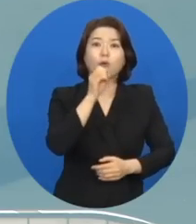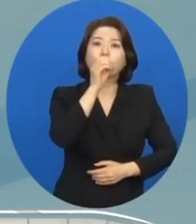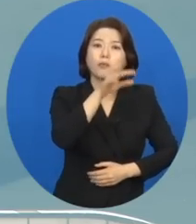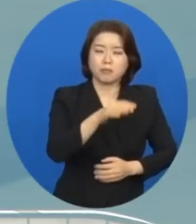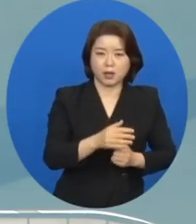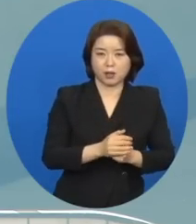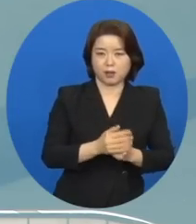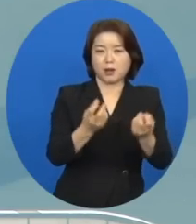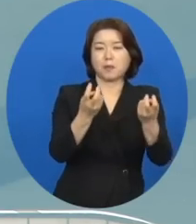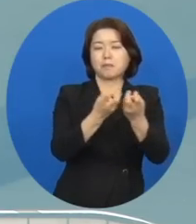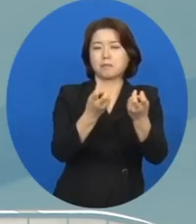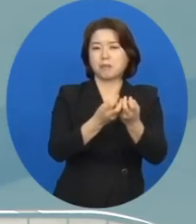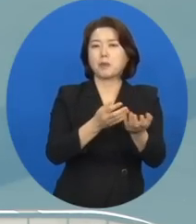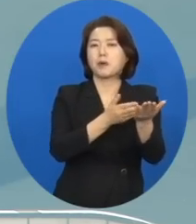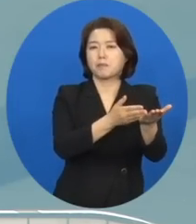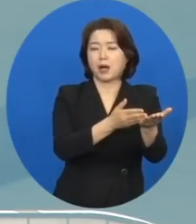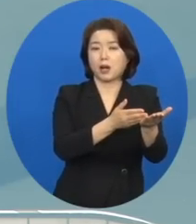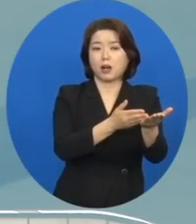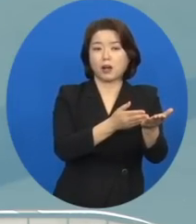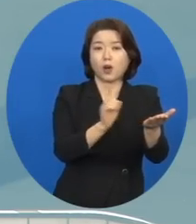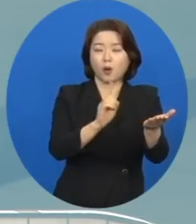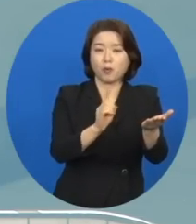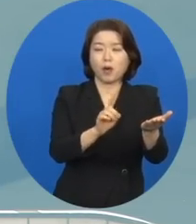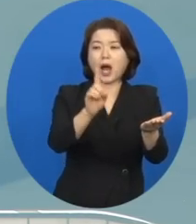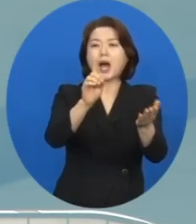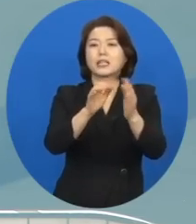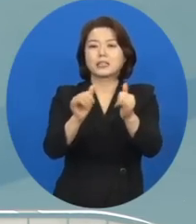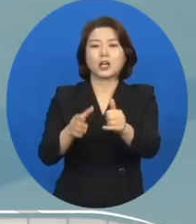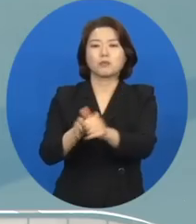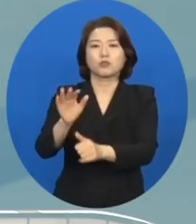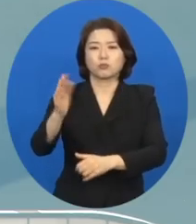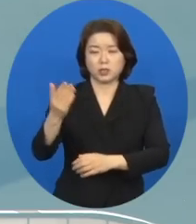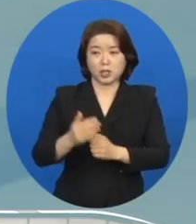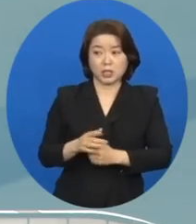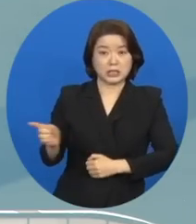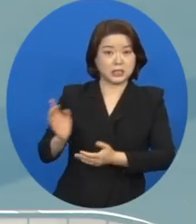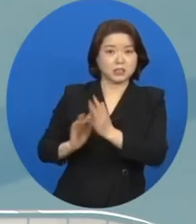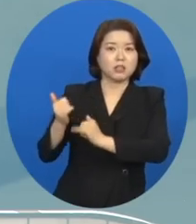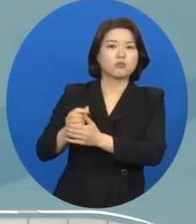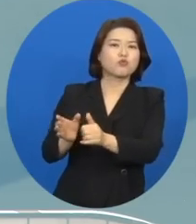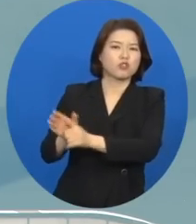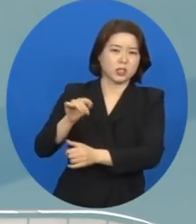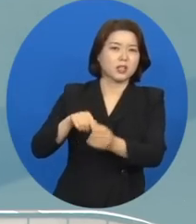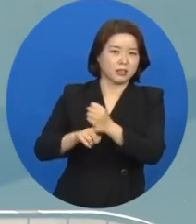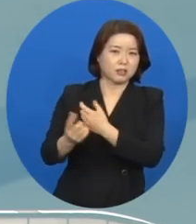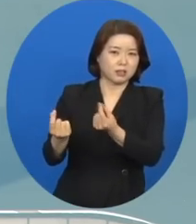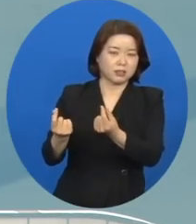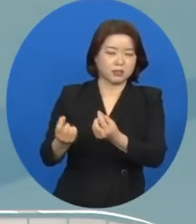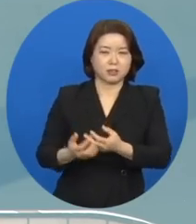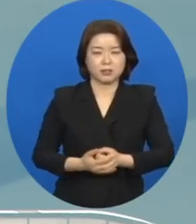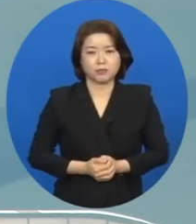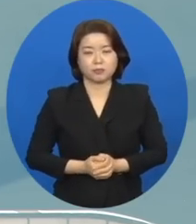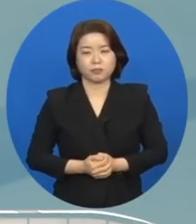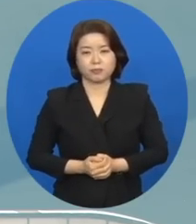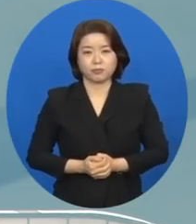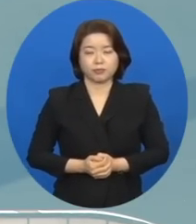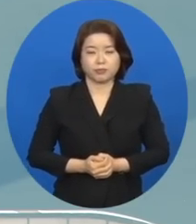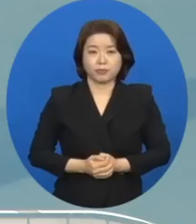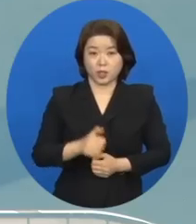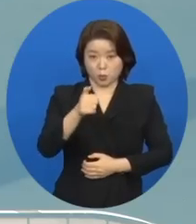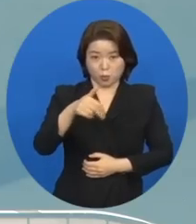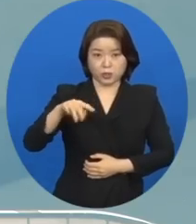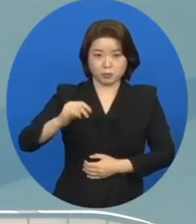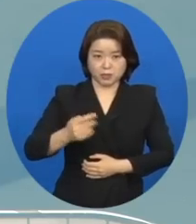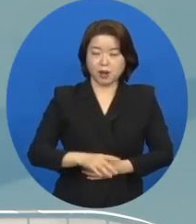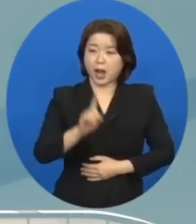대안을 제시하는 데 뭐냐면 한 사람만 죽으면 된다. 예수를 죽이라는 것입니다. 그래서 50절에 한 사람이